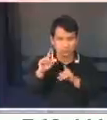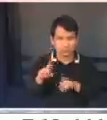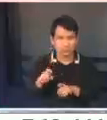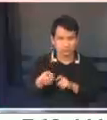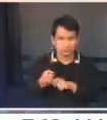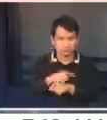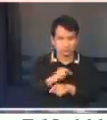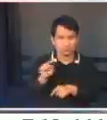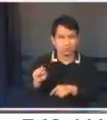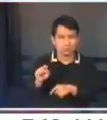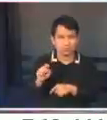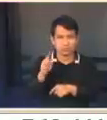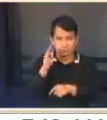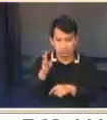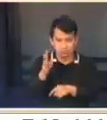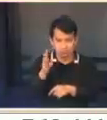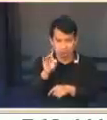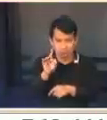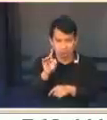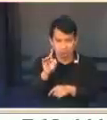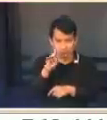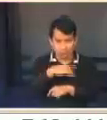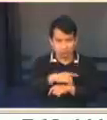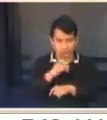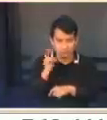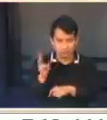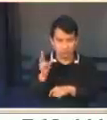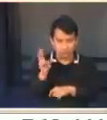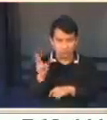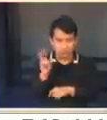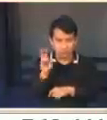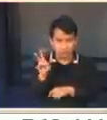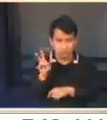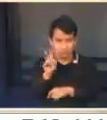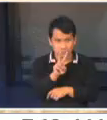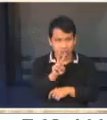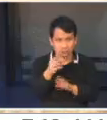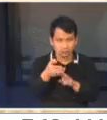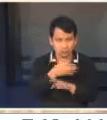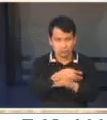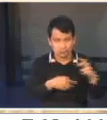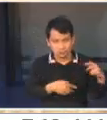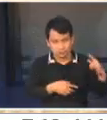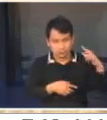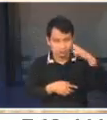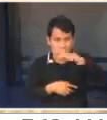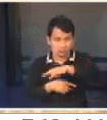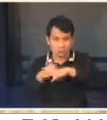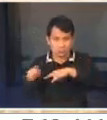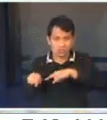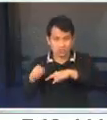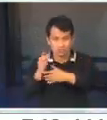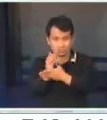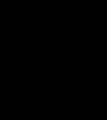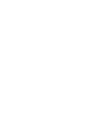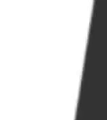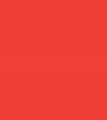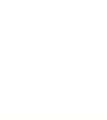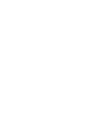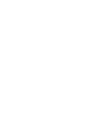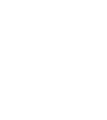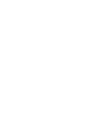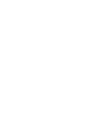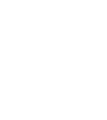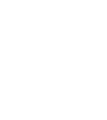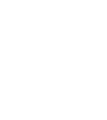nakuha 48 oras hanggang 72 oras bago ang biyahe patungo sa Boracay.